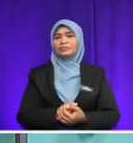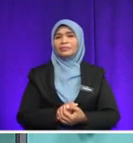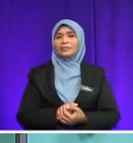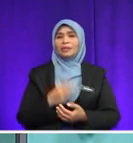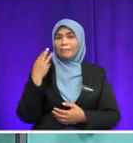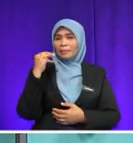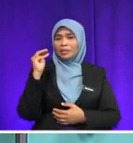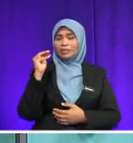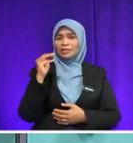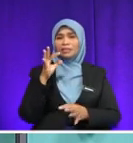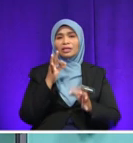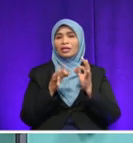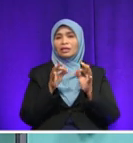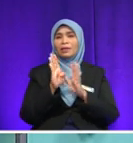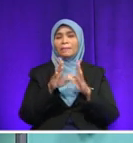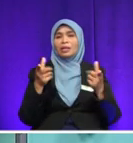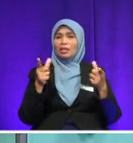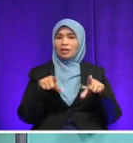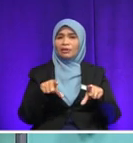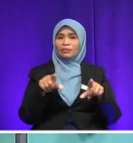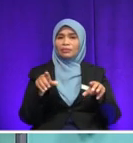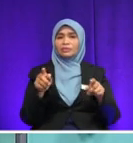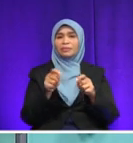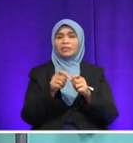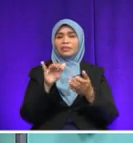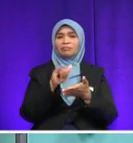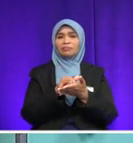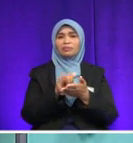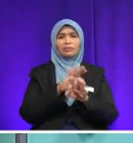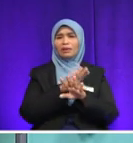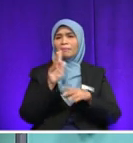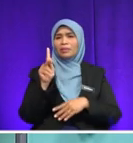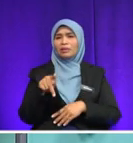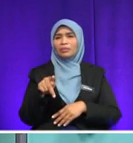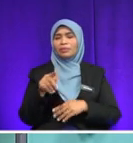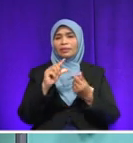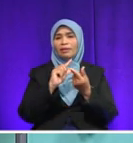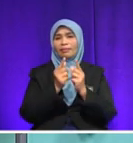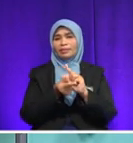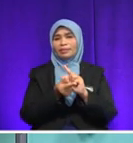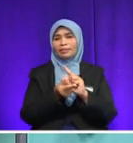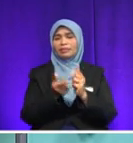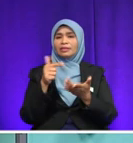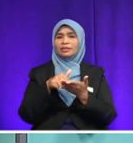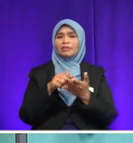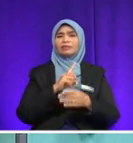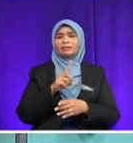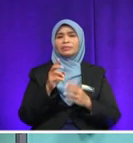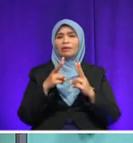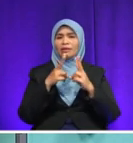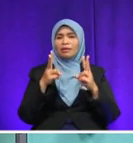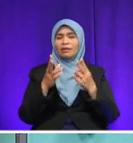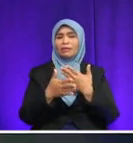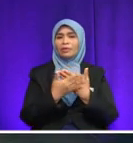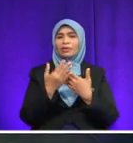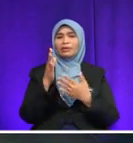maka sekiranya berlaku macam itu maka dia tak perlulah Qada balik saya Islamnya mudah kan islam-bisa sangat mudah yang